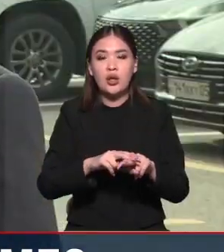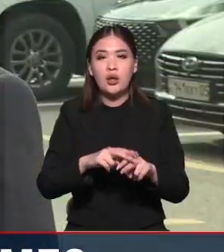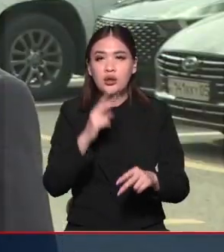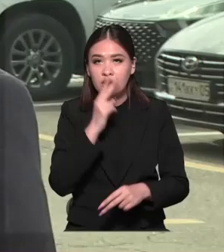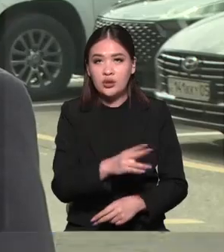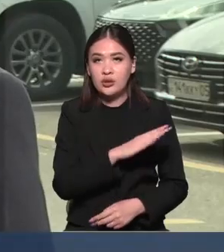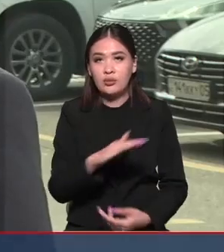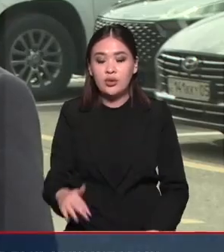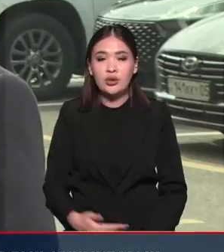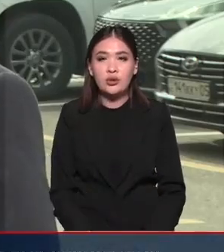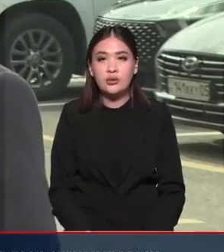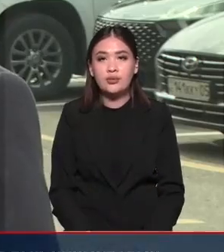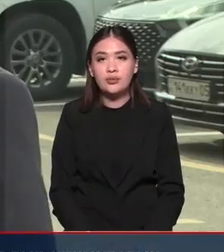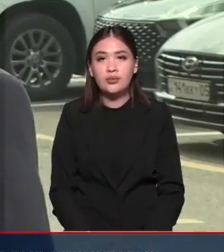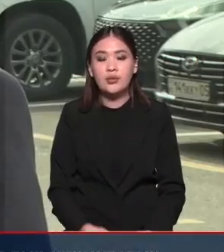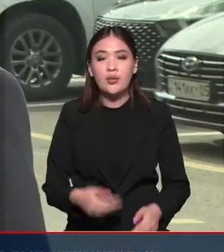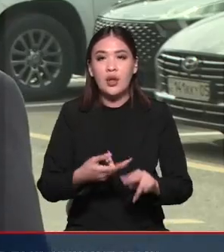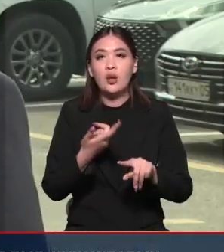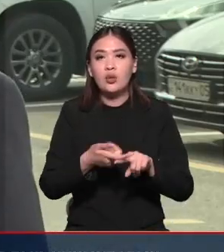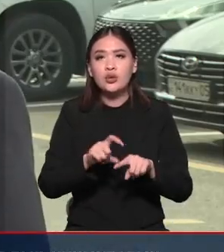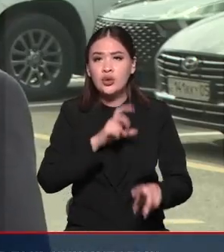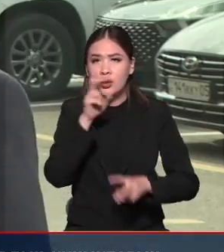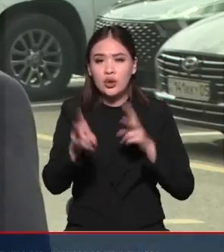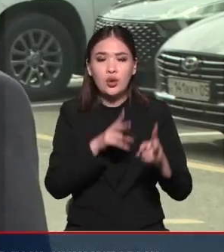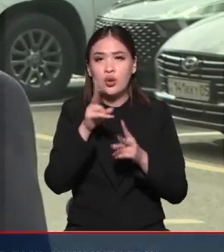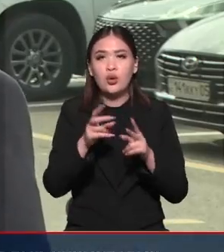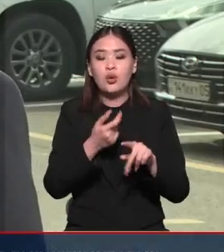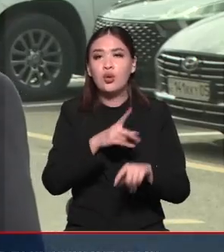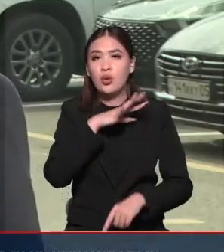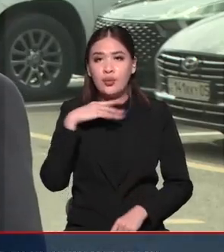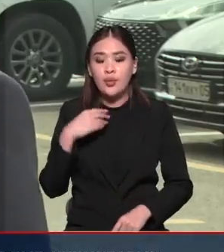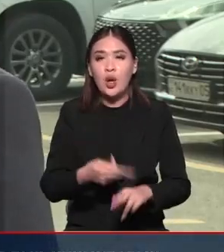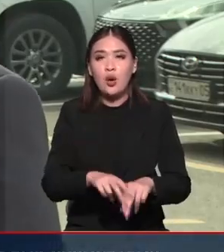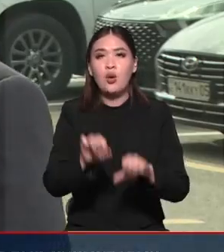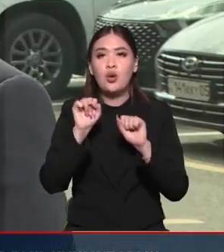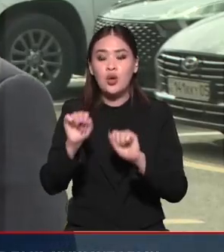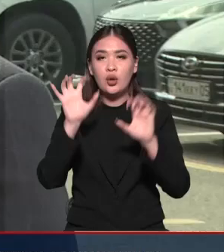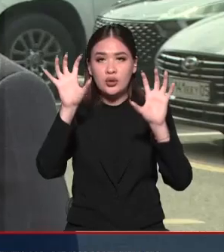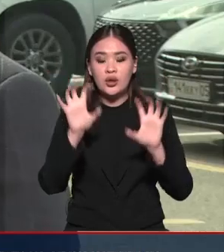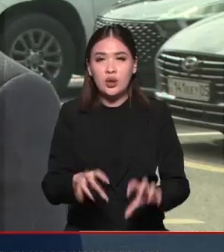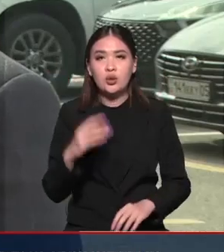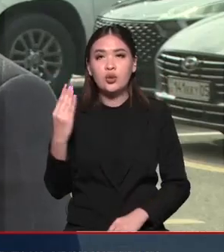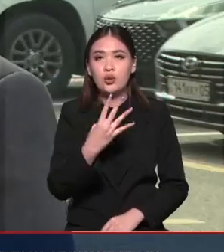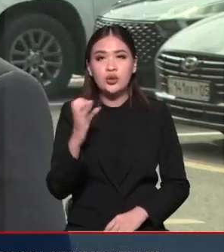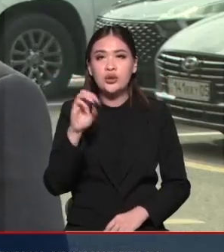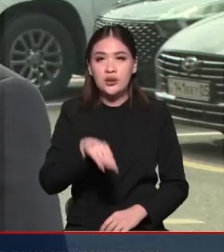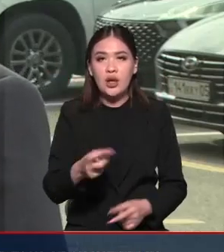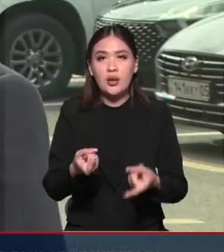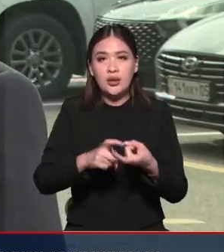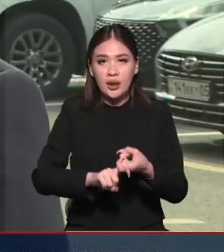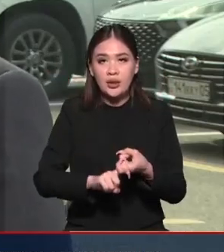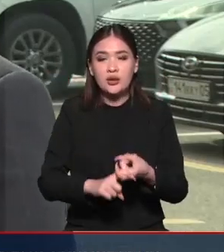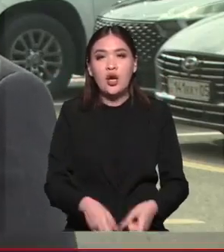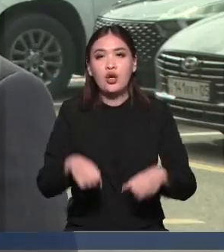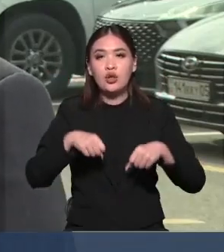Бөлшек саудада айтып отырмын, бұл өтініш өте көп түседі. Тұтынушылар құқықтарын қорғау заңының 42-4 бабына сәйкес құқығы